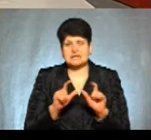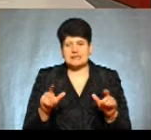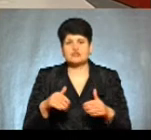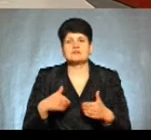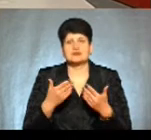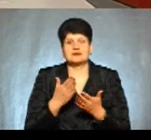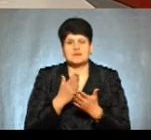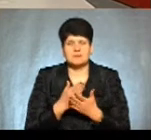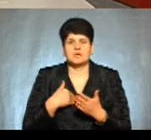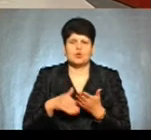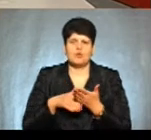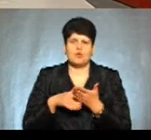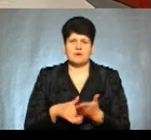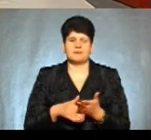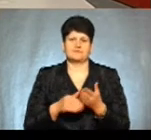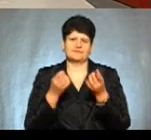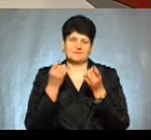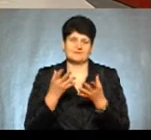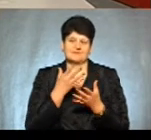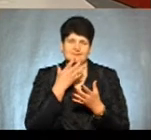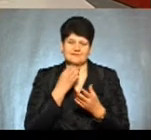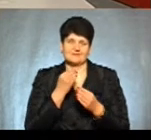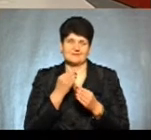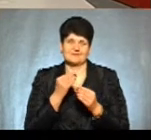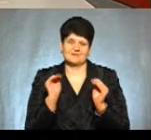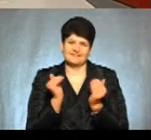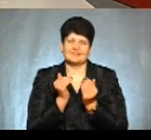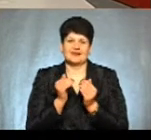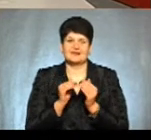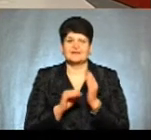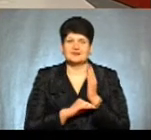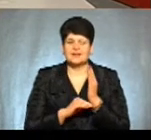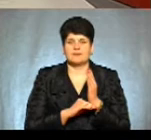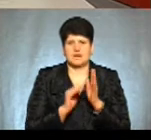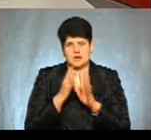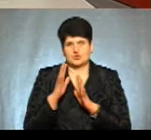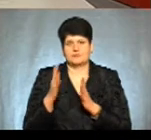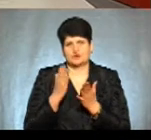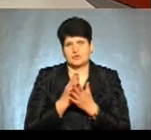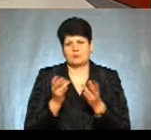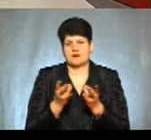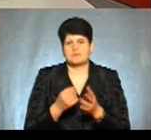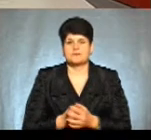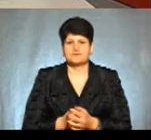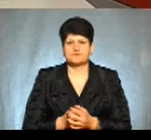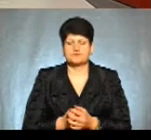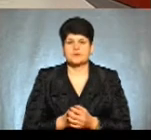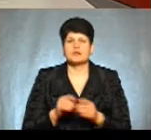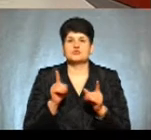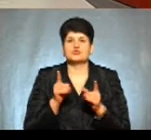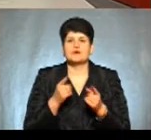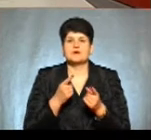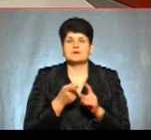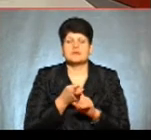нас, ми допомагаємо і декоративними посадковим матеріалом, і, звичайно, лісовим, якщо є така в тому потреба. Стосовно